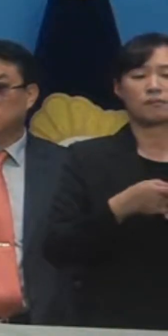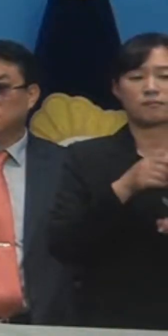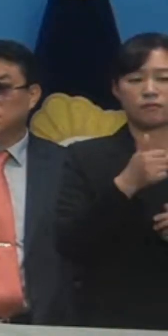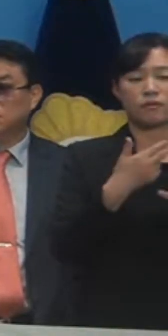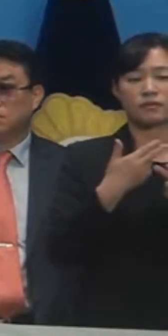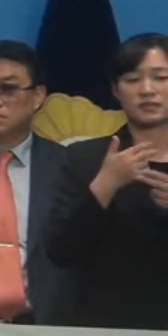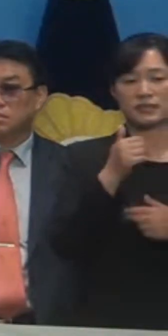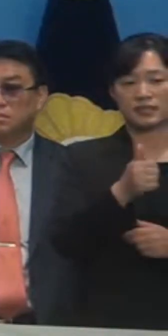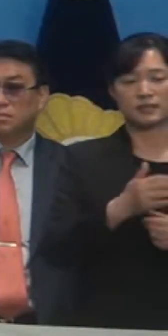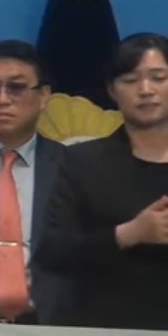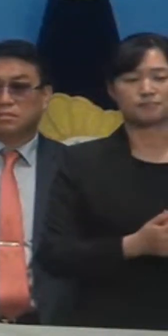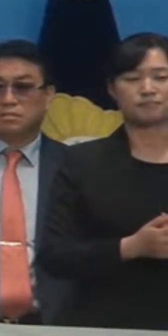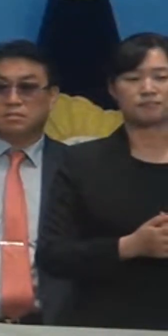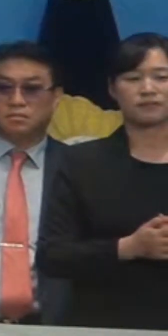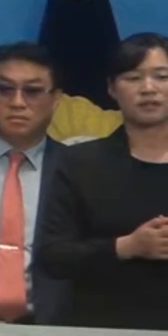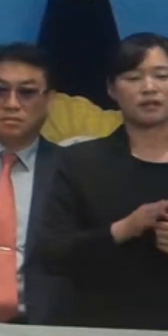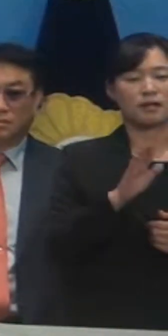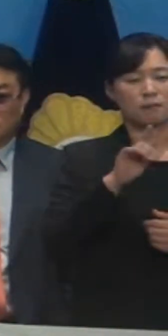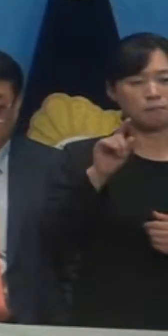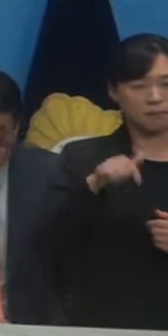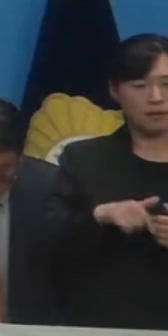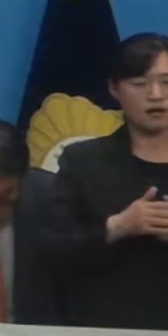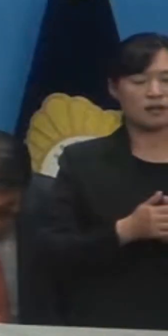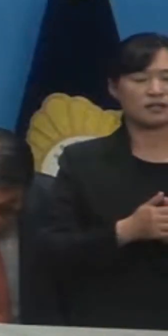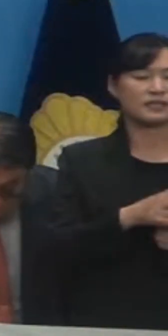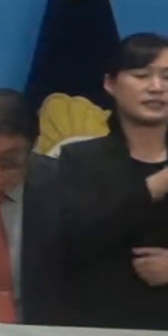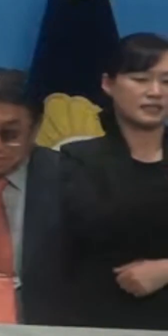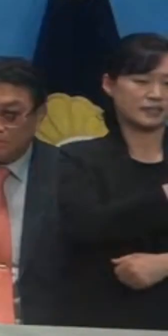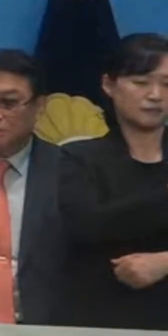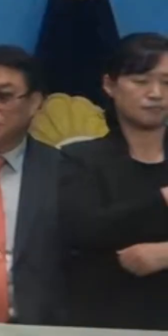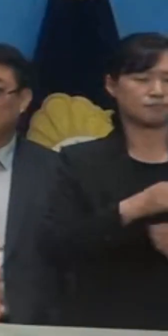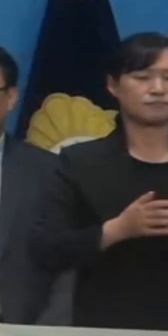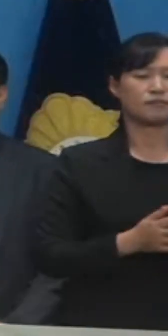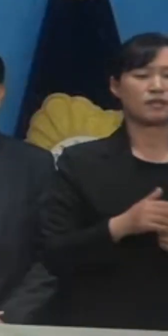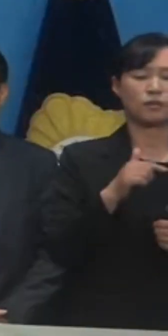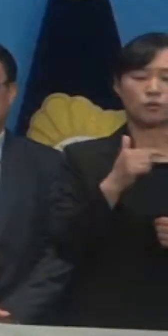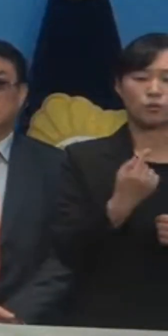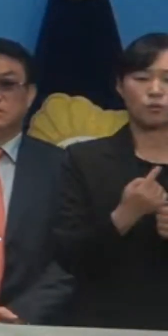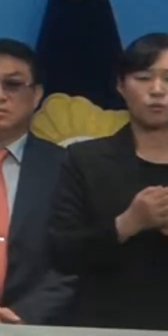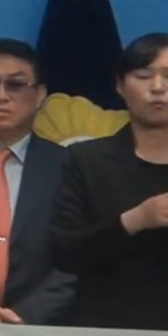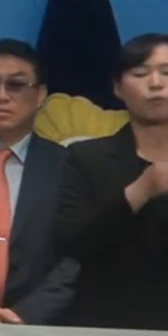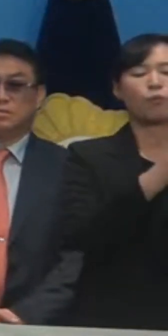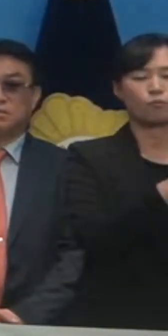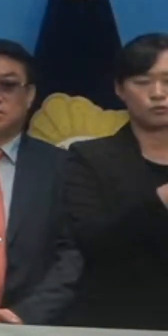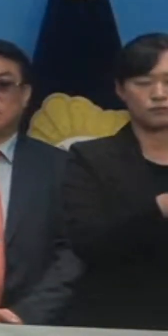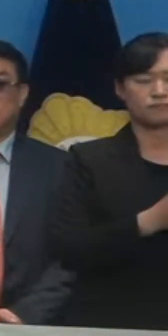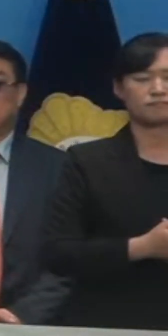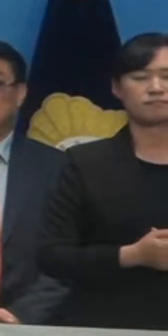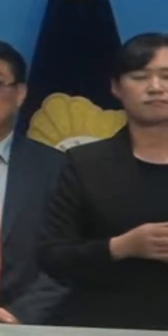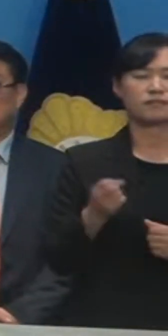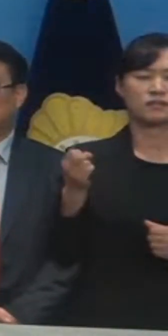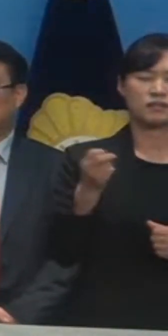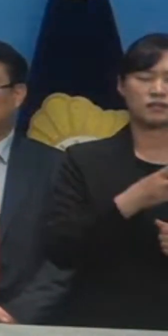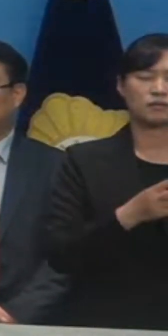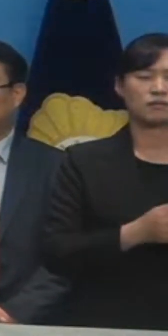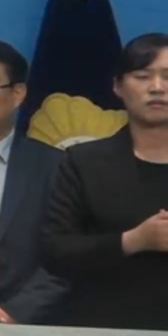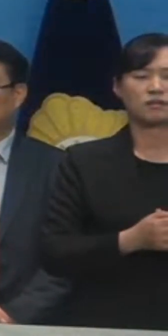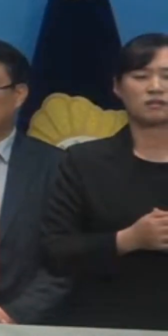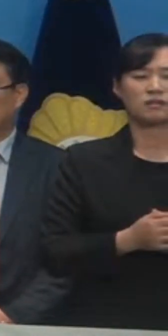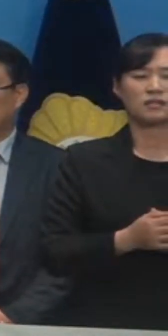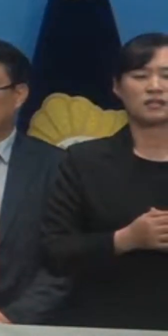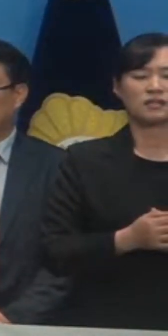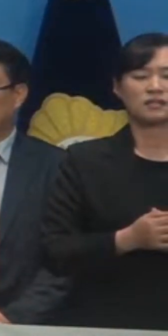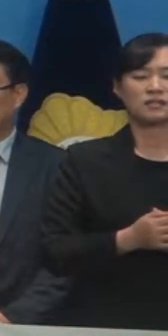회장님, 그리고 박종덕 상임이사님, 노용한 상임고문님, 그리고